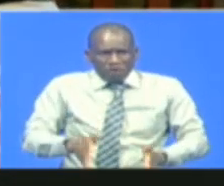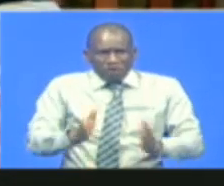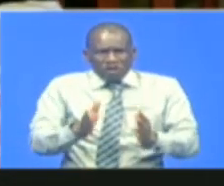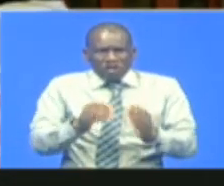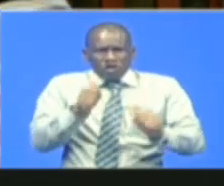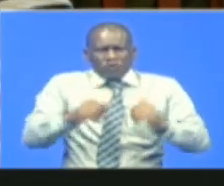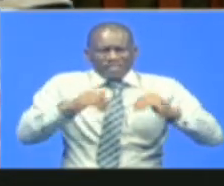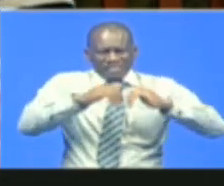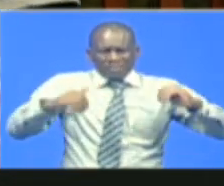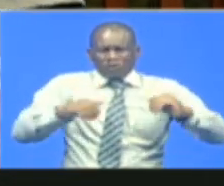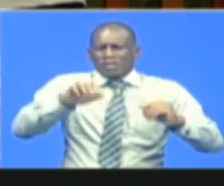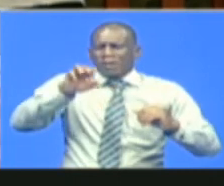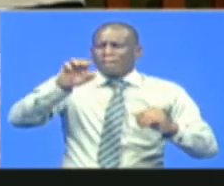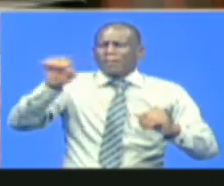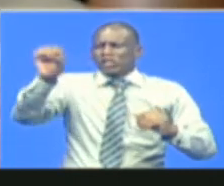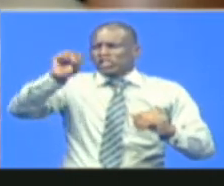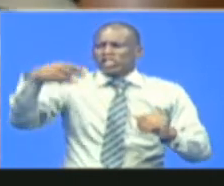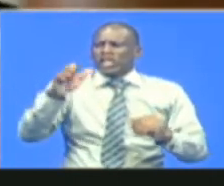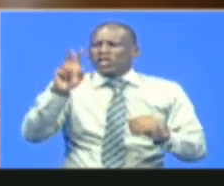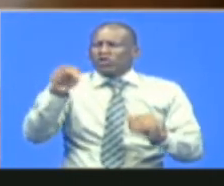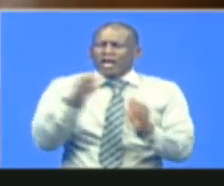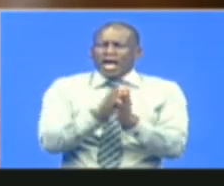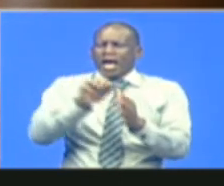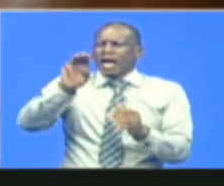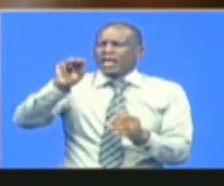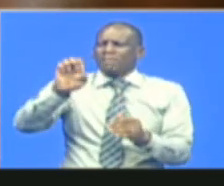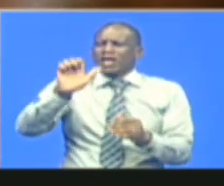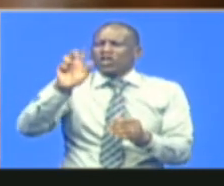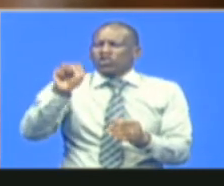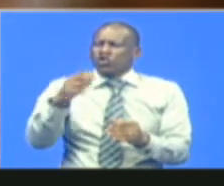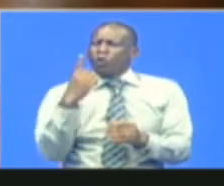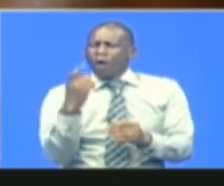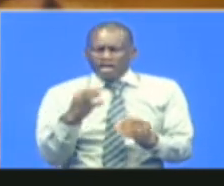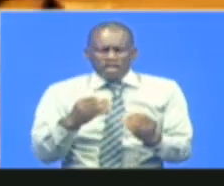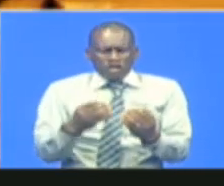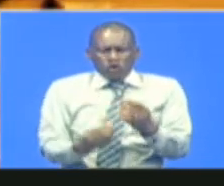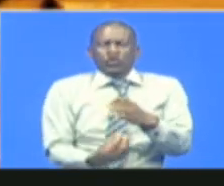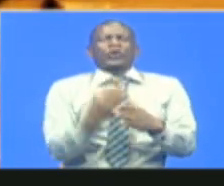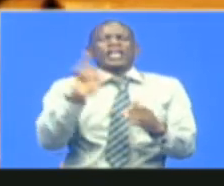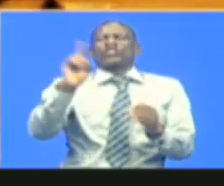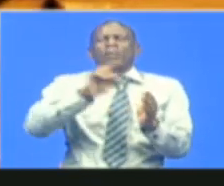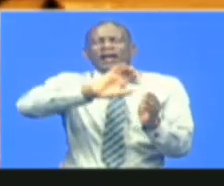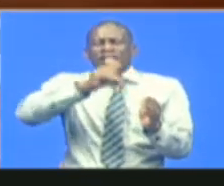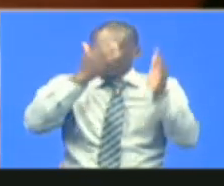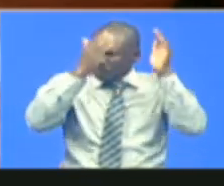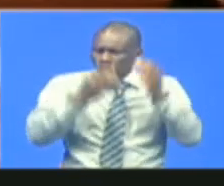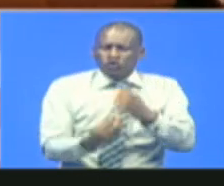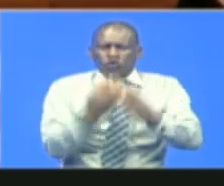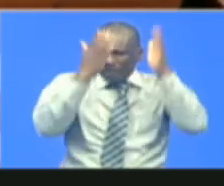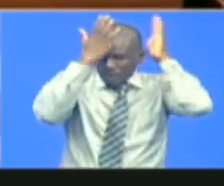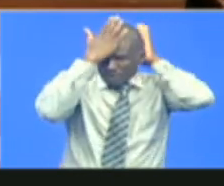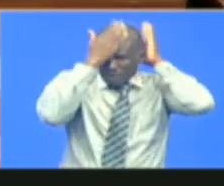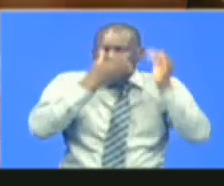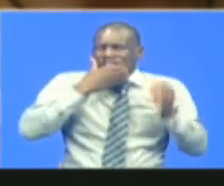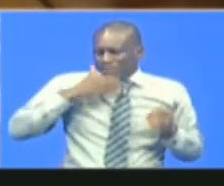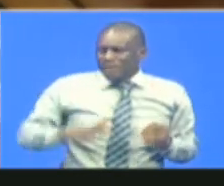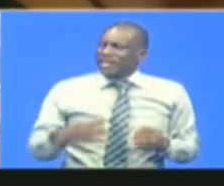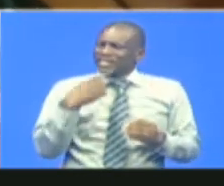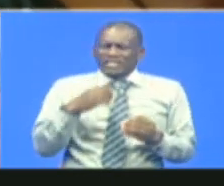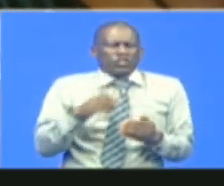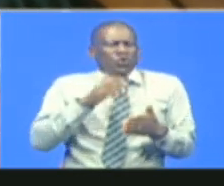uliwatenganisha Melon na Sharon huku mmoja wao akilelewa Nairobi na mwingine Kakamega. Wazazi wa wasichana hao pia wamesema iliyopita